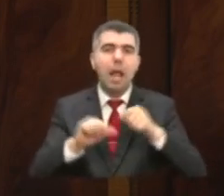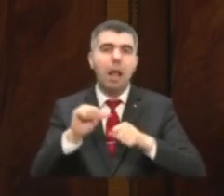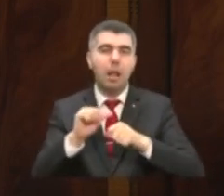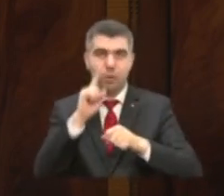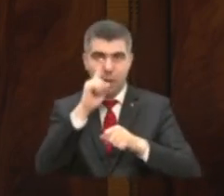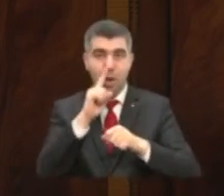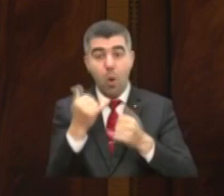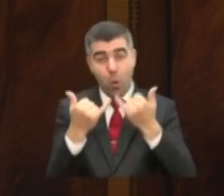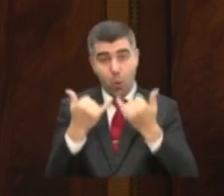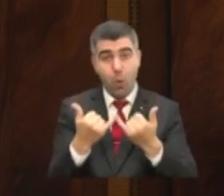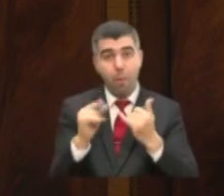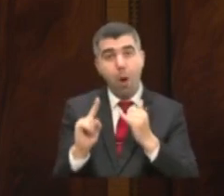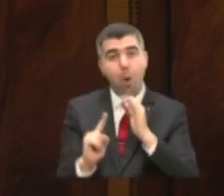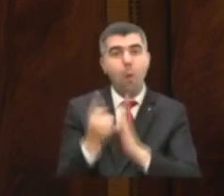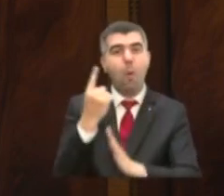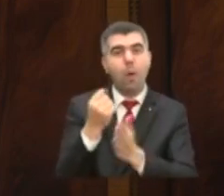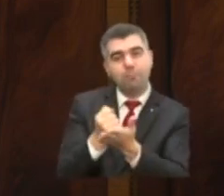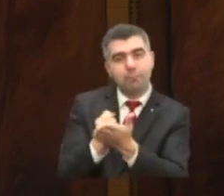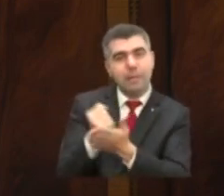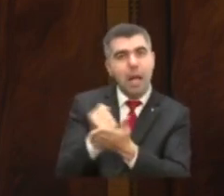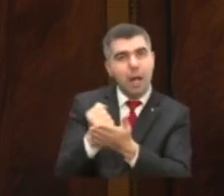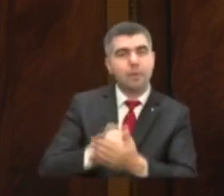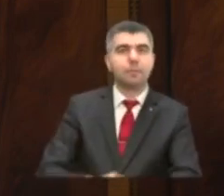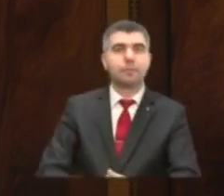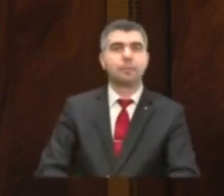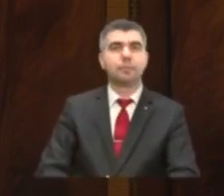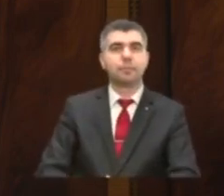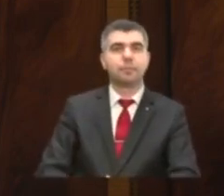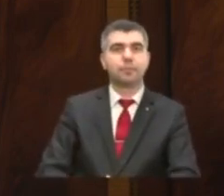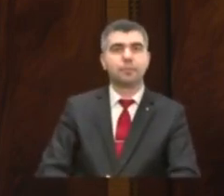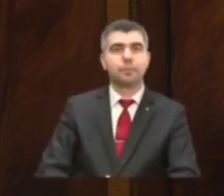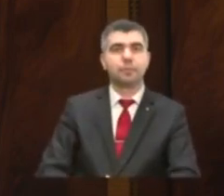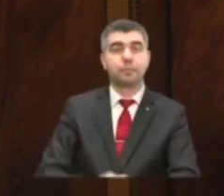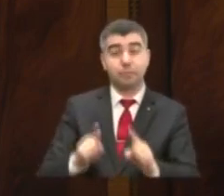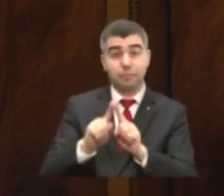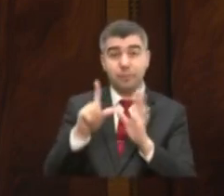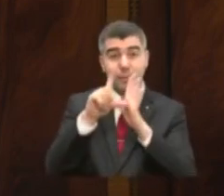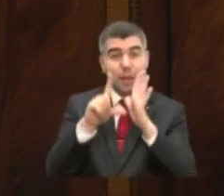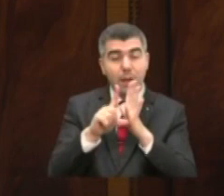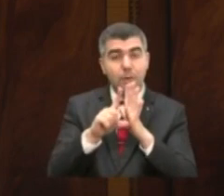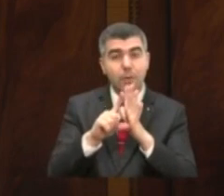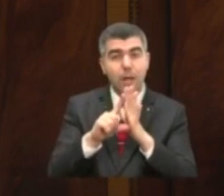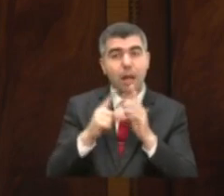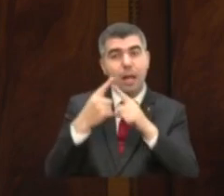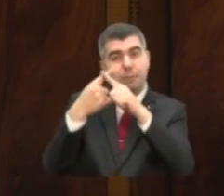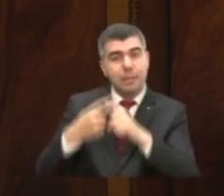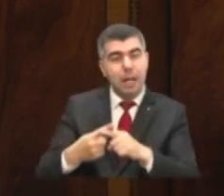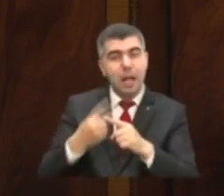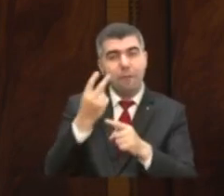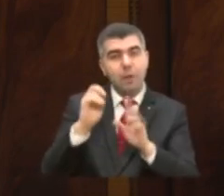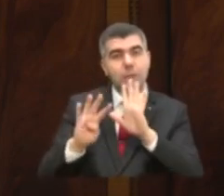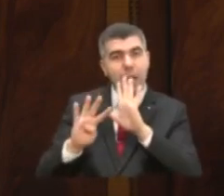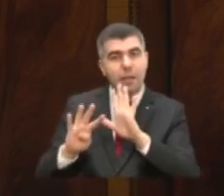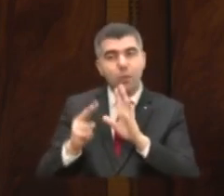مباراة، ولكن كما رأيتم في مشروع قانون المالية 2019 دخلنا واحد